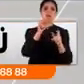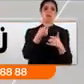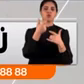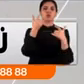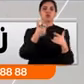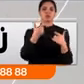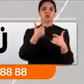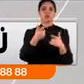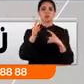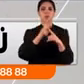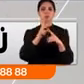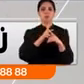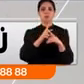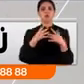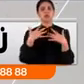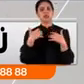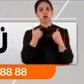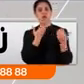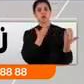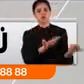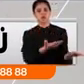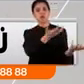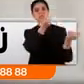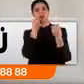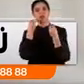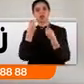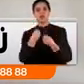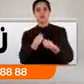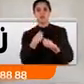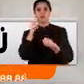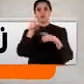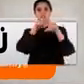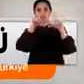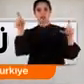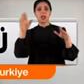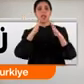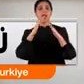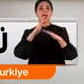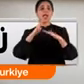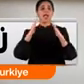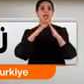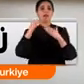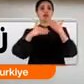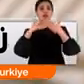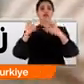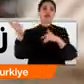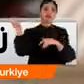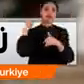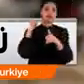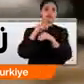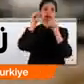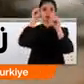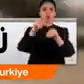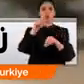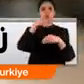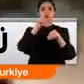yerden polisimiz sağ olsunlar aldılar, getirdiler. Bulunan eserler evin duvarına yeniden asıldı. Tabloları çalıp sattığı